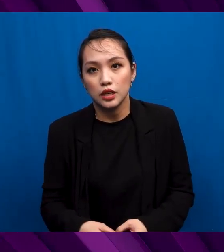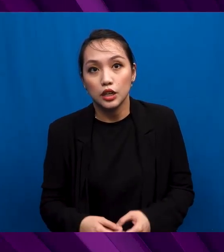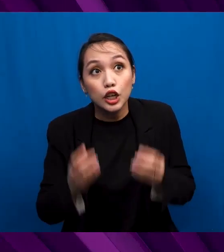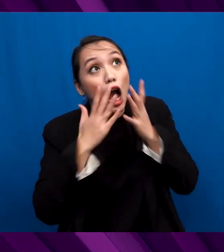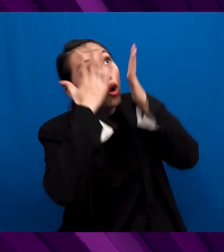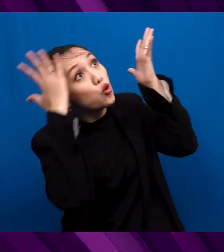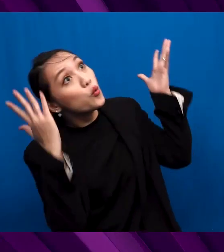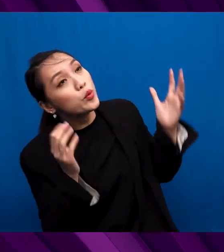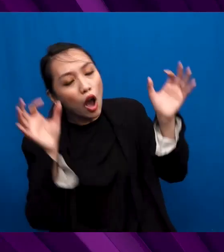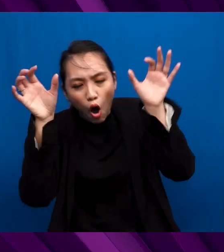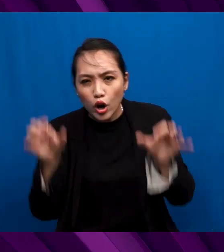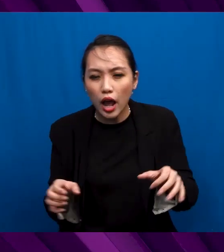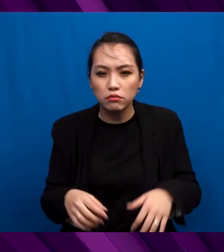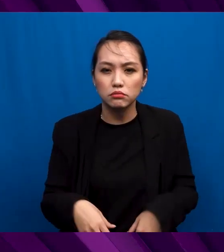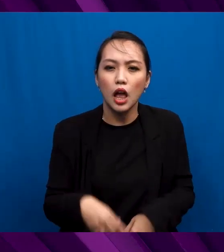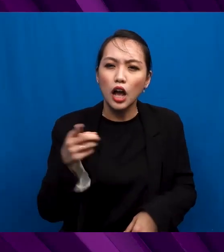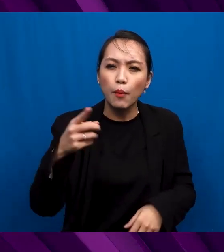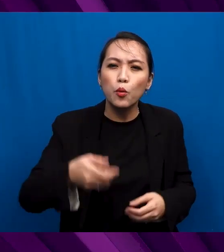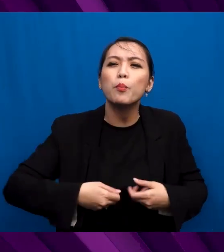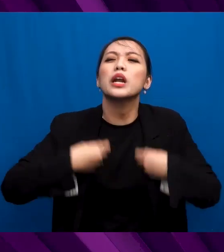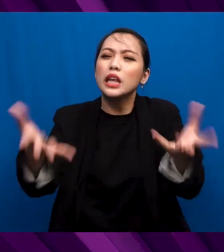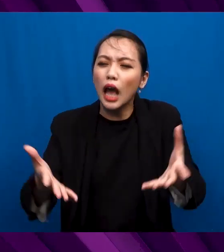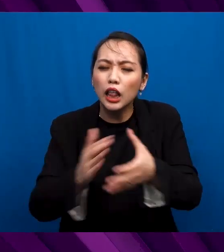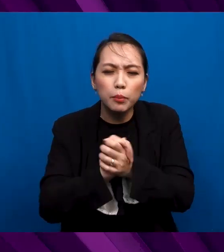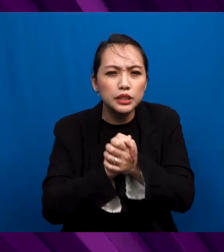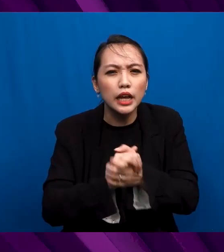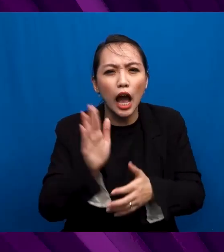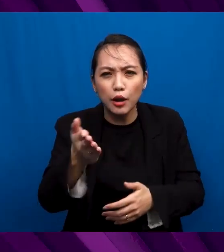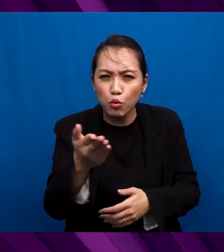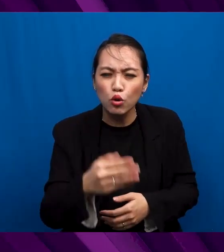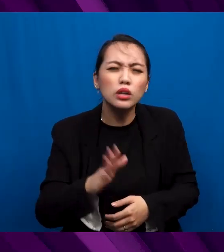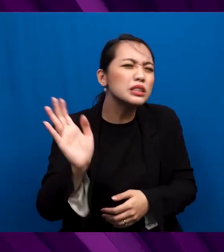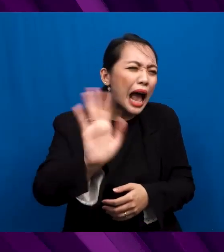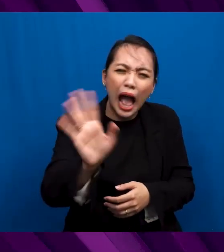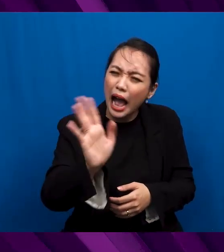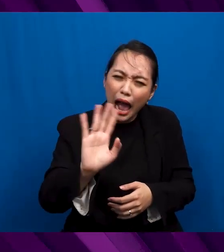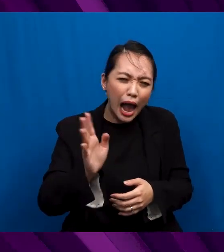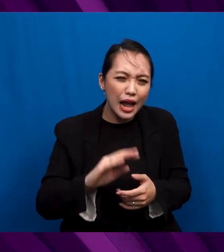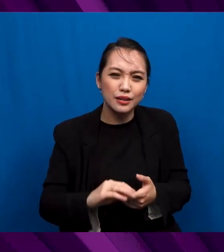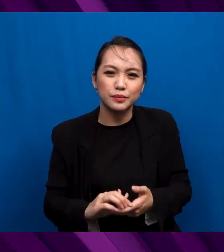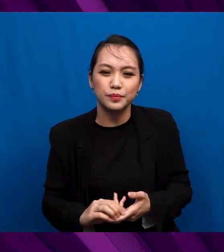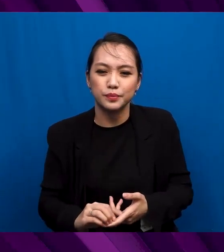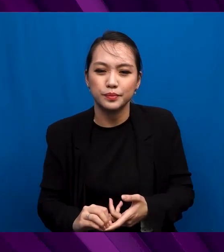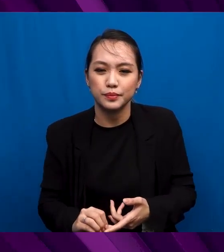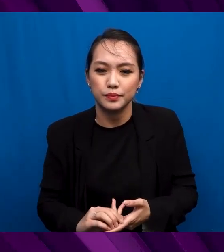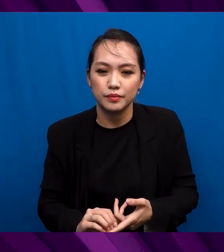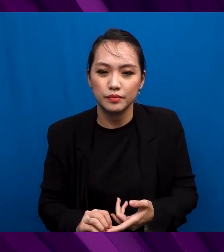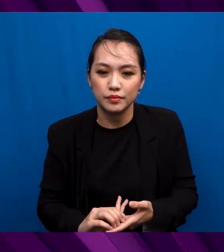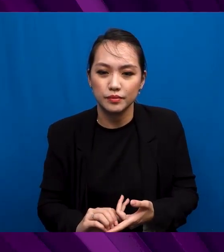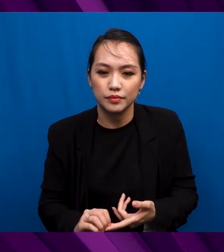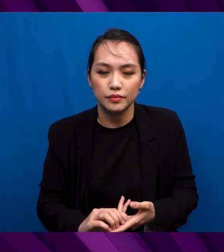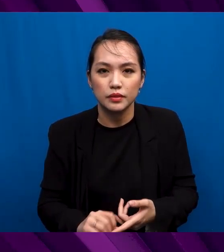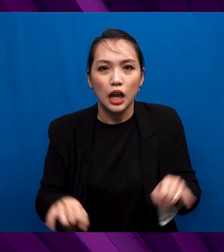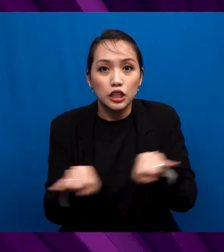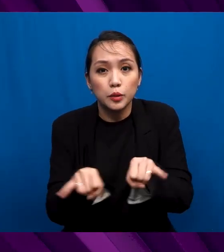Tuhanmu demi karirmu, atau demi apapun juga. Yesus sudah sekali dijual dengan 30 uang mata perak, yaitu oleh tangan